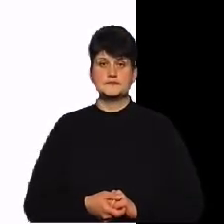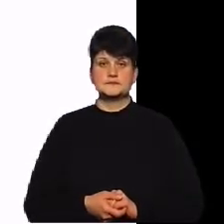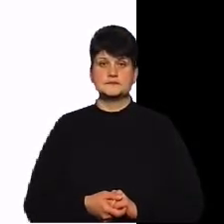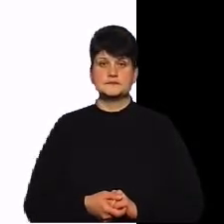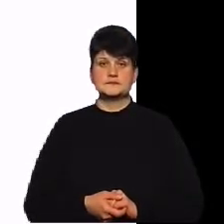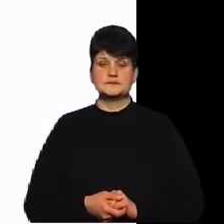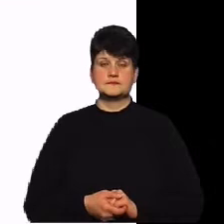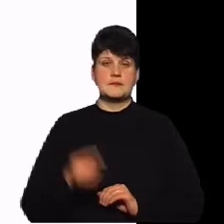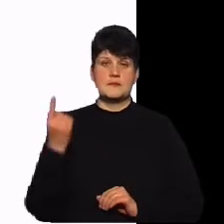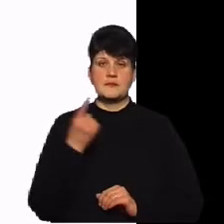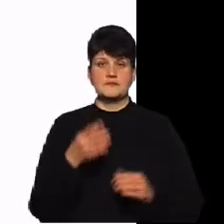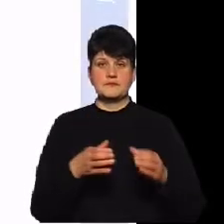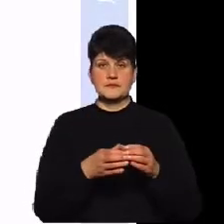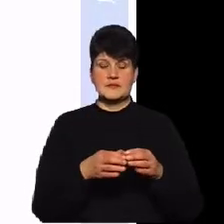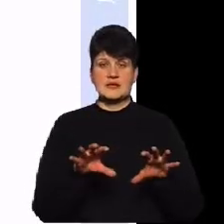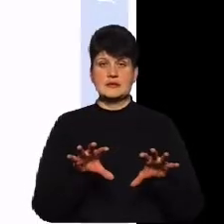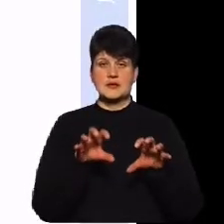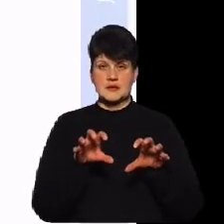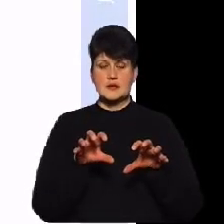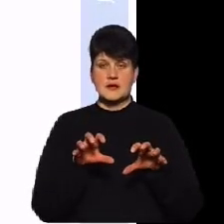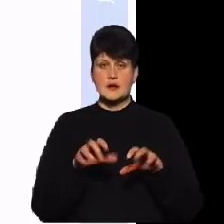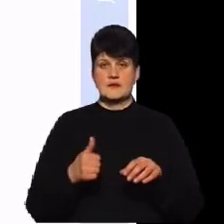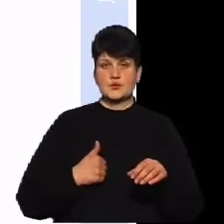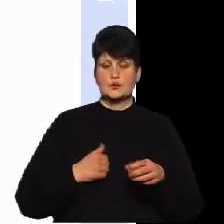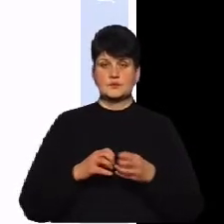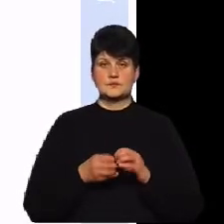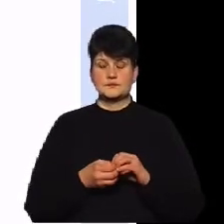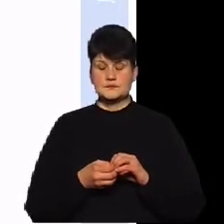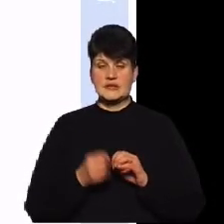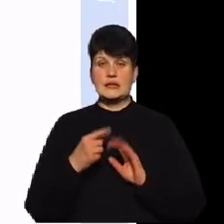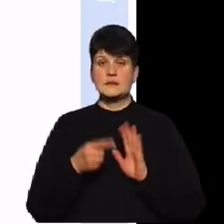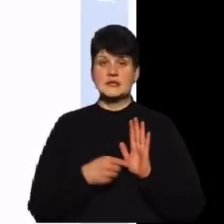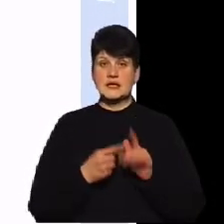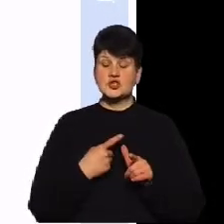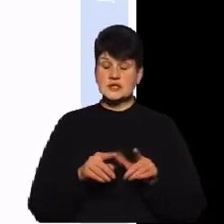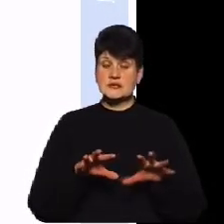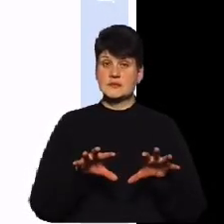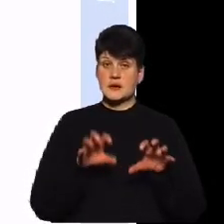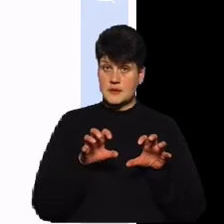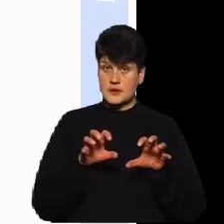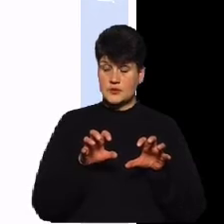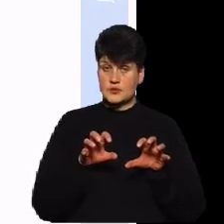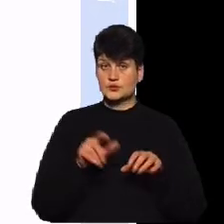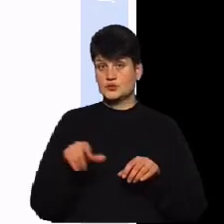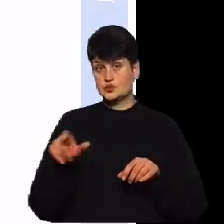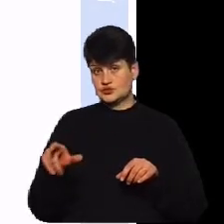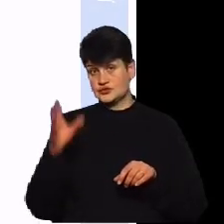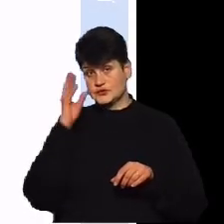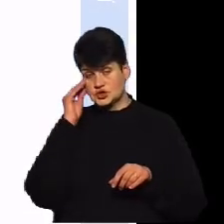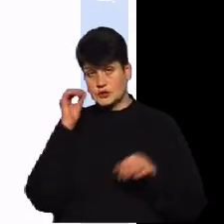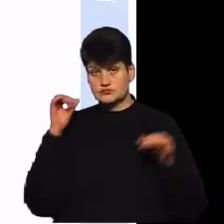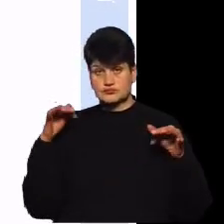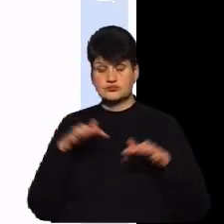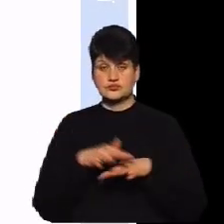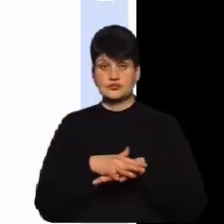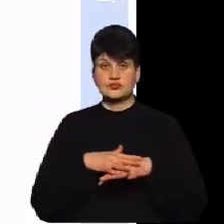Перший блок – це сприйняття воєнної загрози. На запитання, чи сприймають респонденти, чи вважають накопичення російських військ